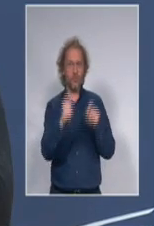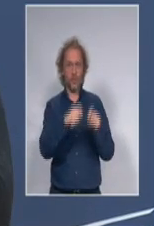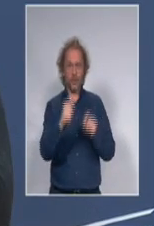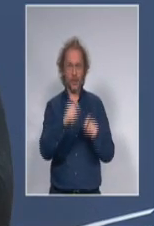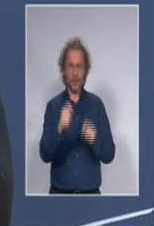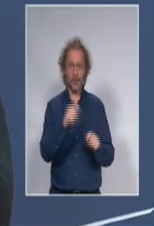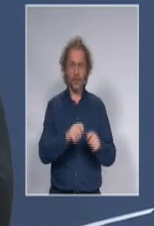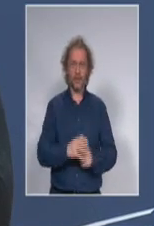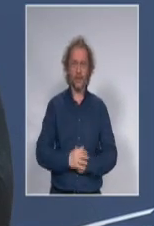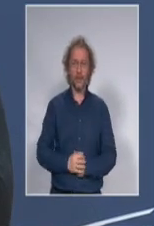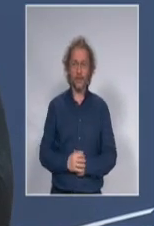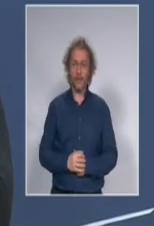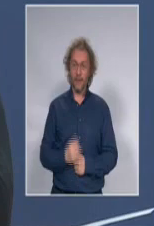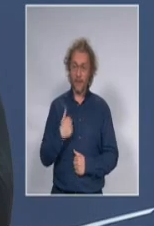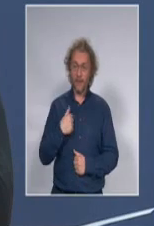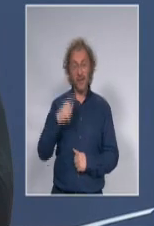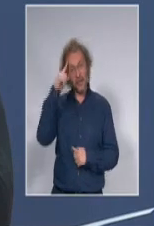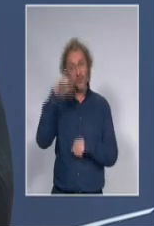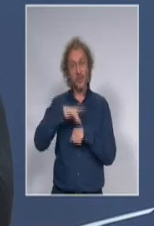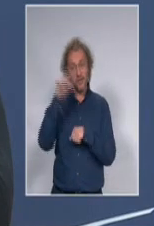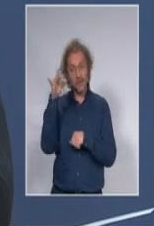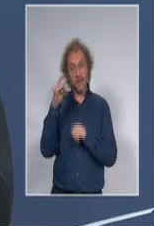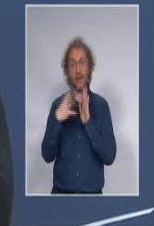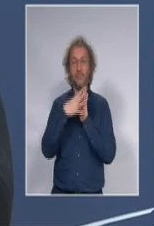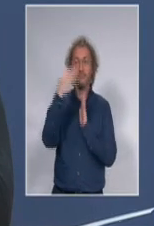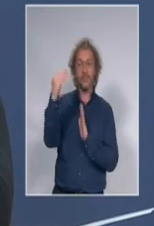neke zapadne zemlje.